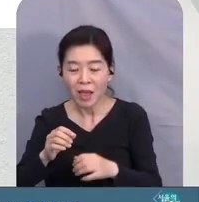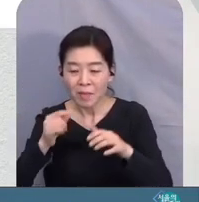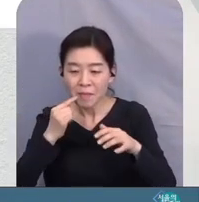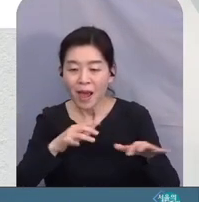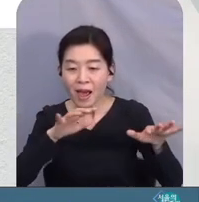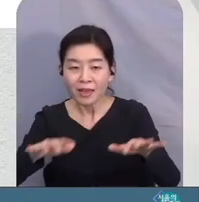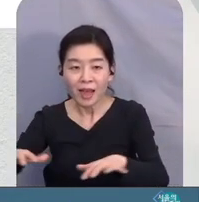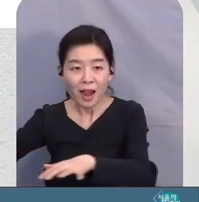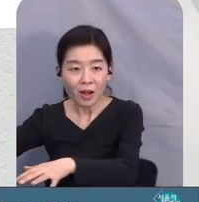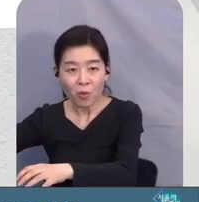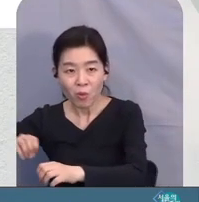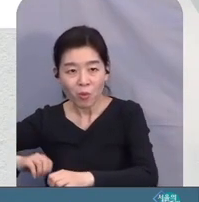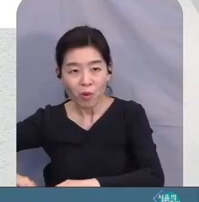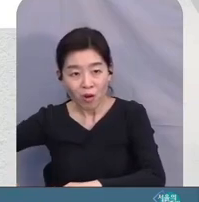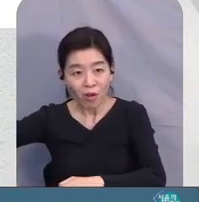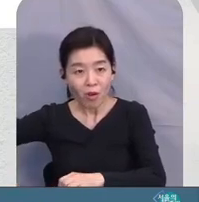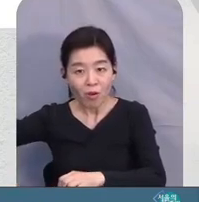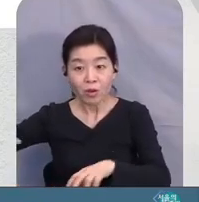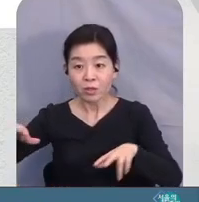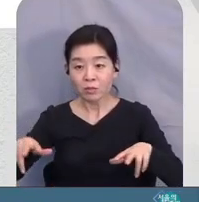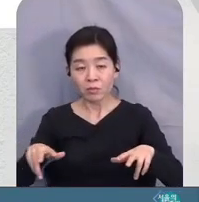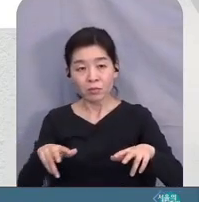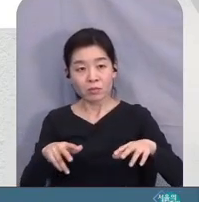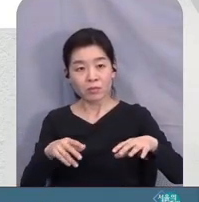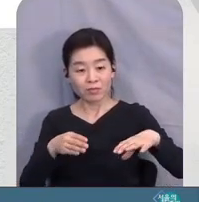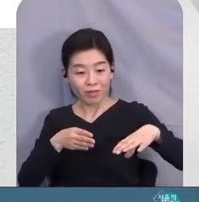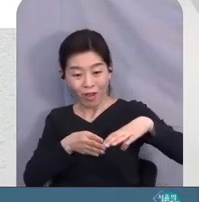터널 뚫었죠? 기억나십니까?